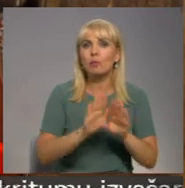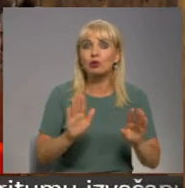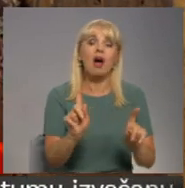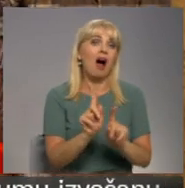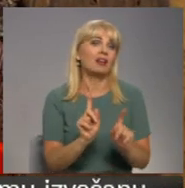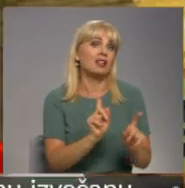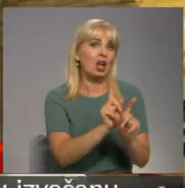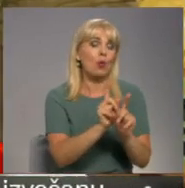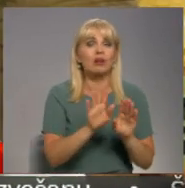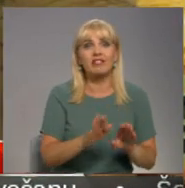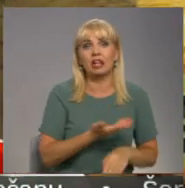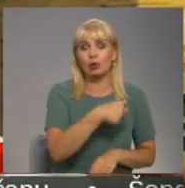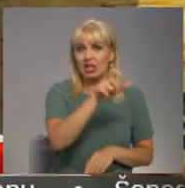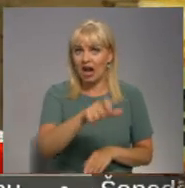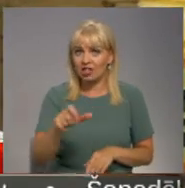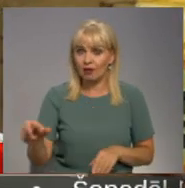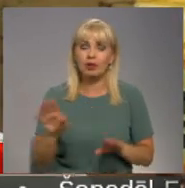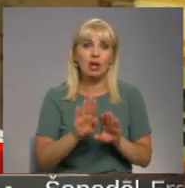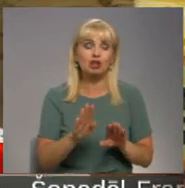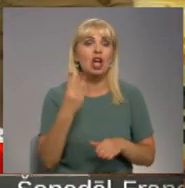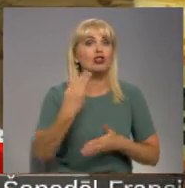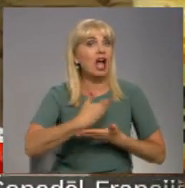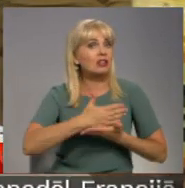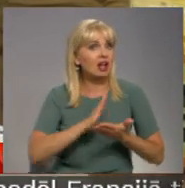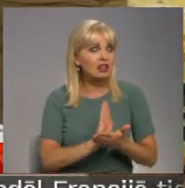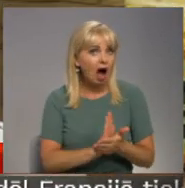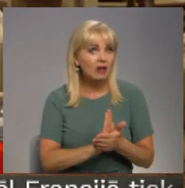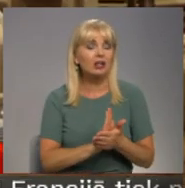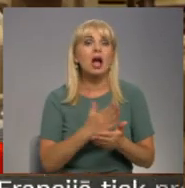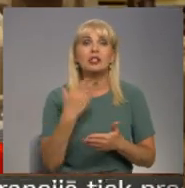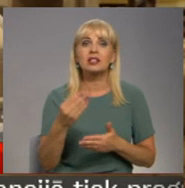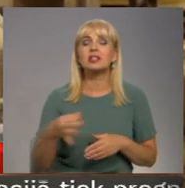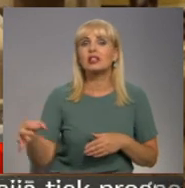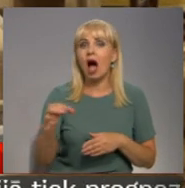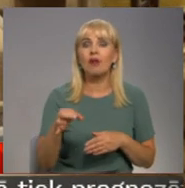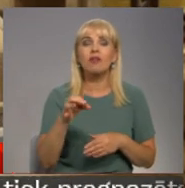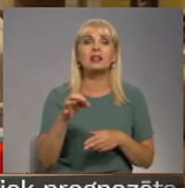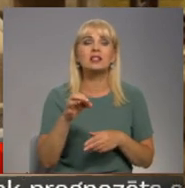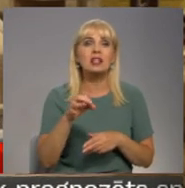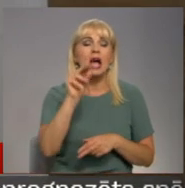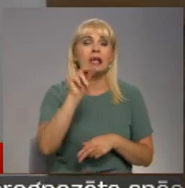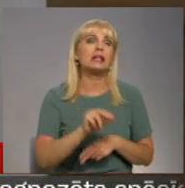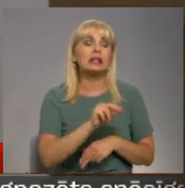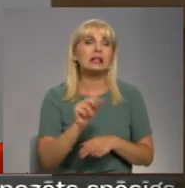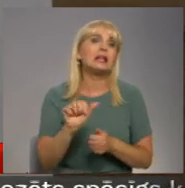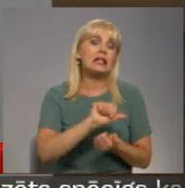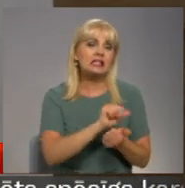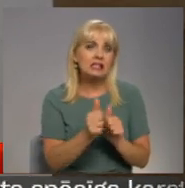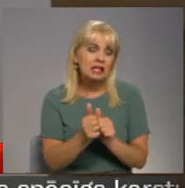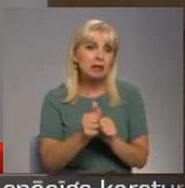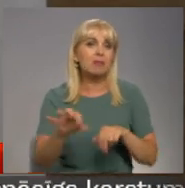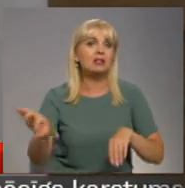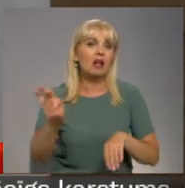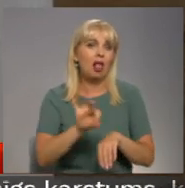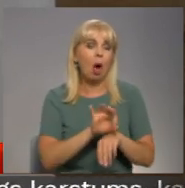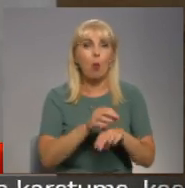ar iedzīvotājiem. Ekspozīcija ir četras daļas, katram apcirknim sava – kristības, laulības, bēres un dažādas ar baznīcu